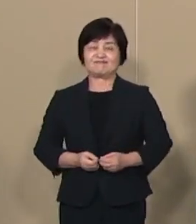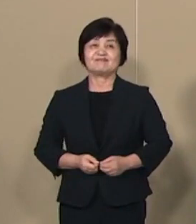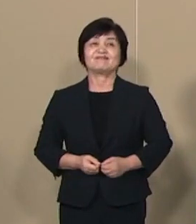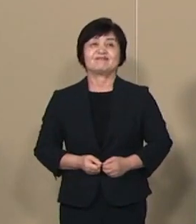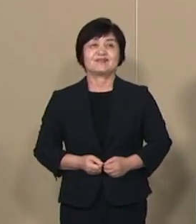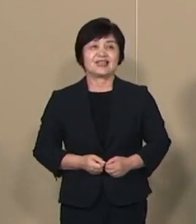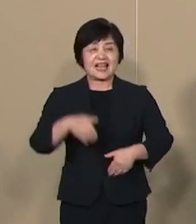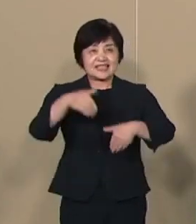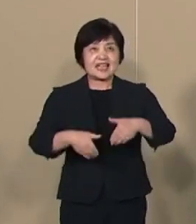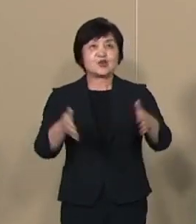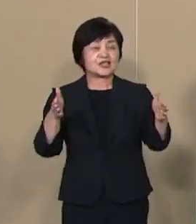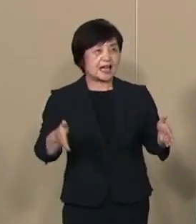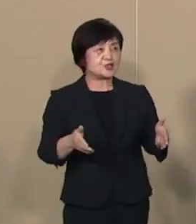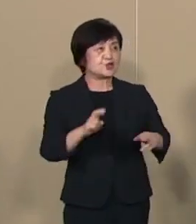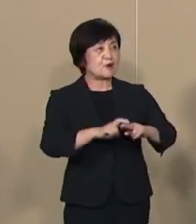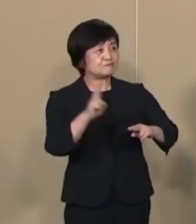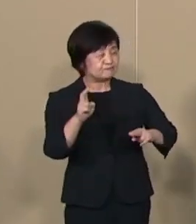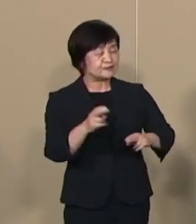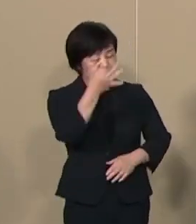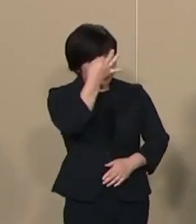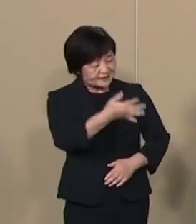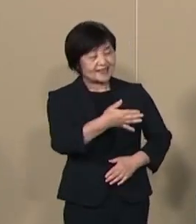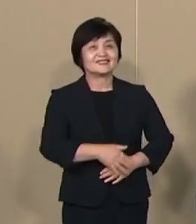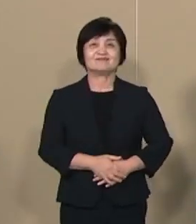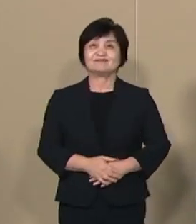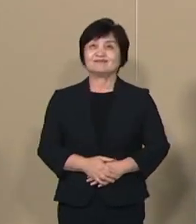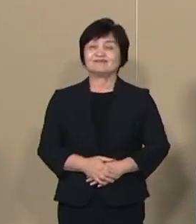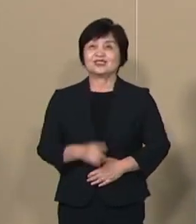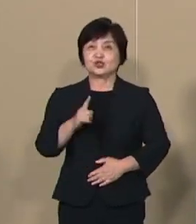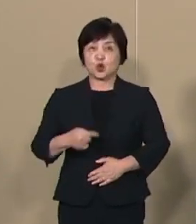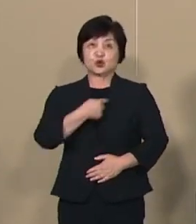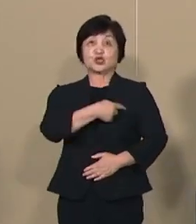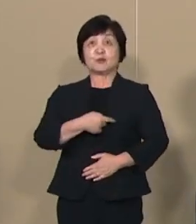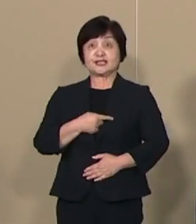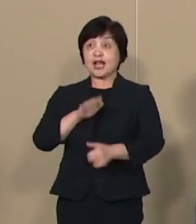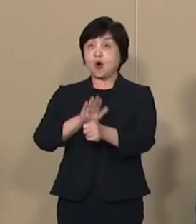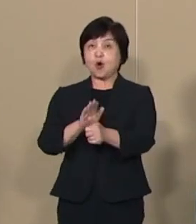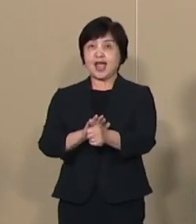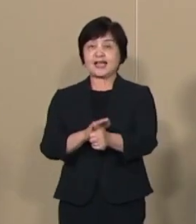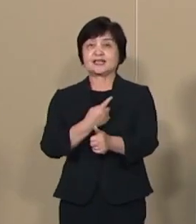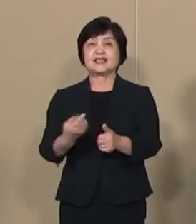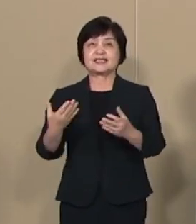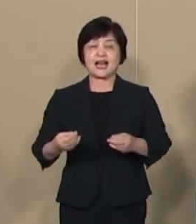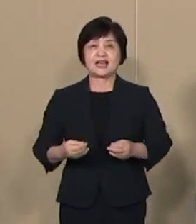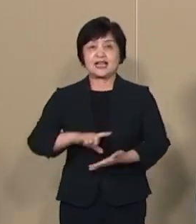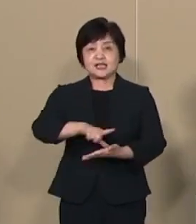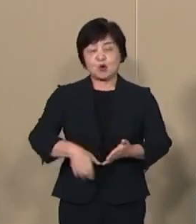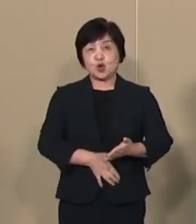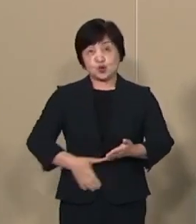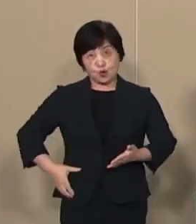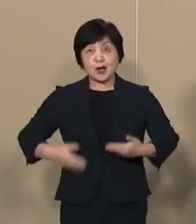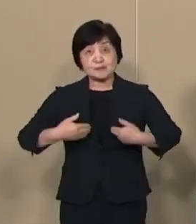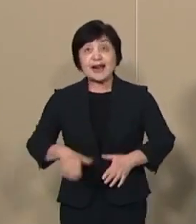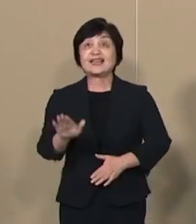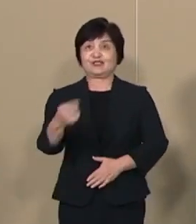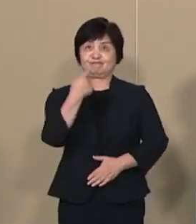選挙期間中は出せないねそれぐらいそれぞれ池あり得るで応援に来ておりますので僕の地元あの不幸がなので九州の皆